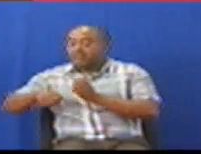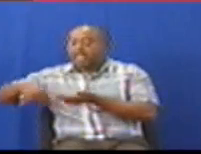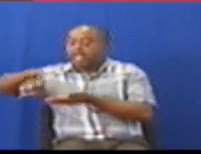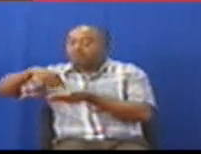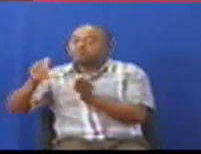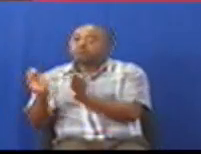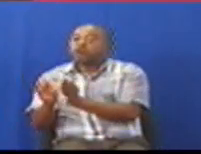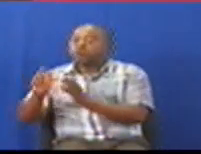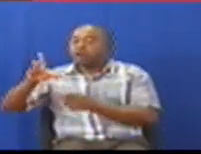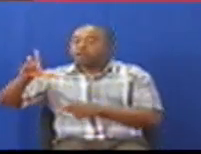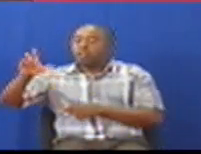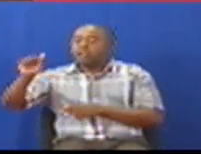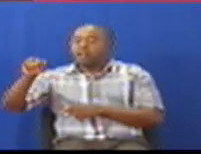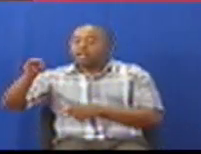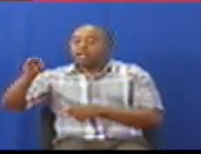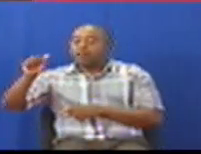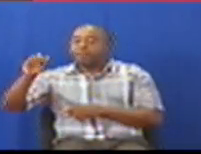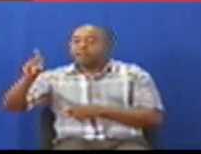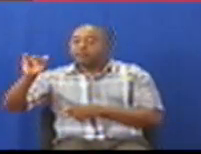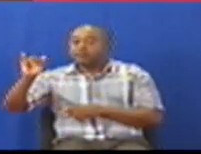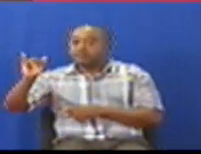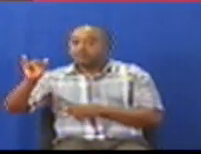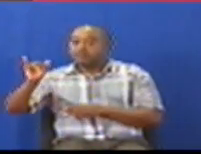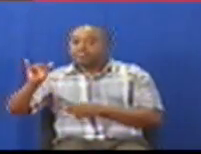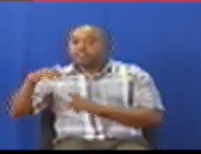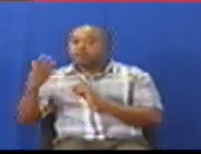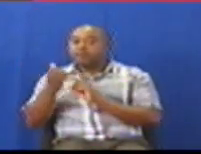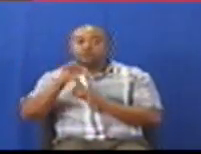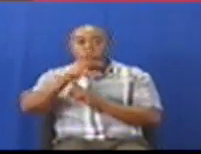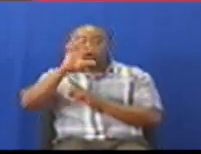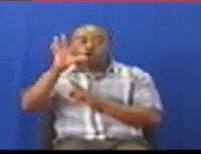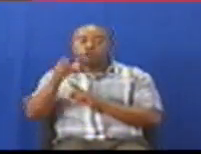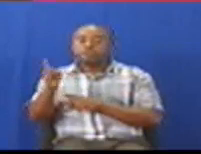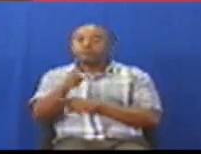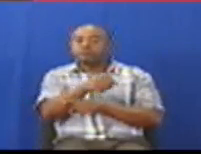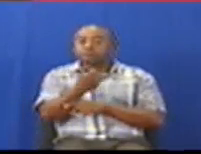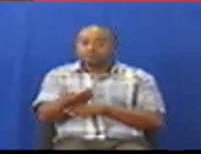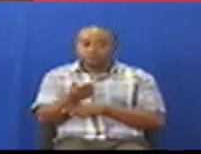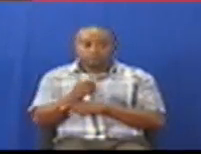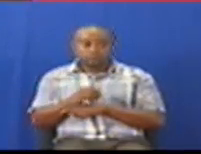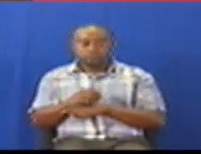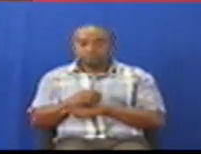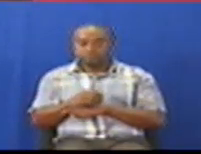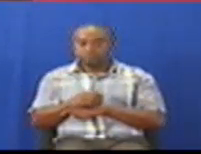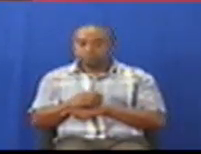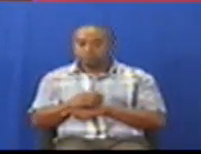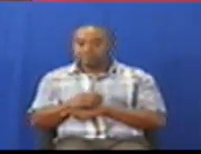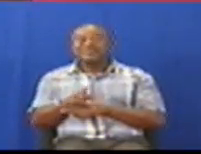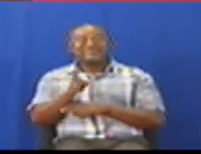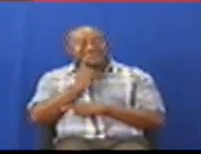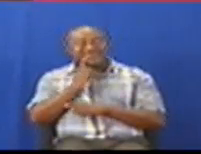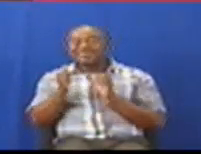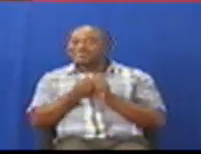wa Ramadi pale, kwa sababu mapato yote yapo, sifa zote zipo. Tuna kila